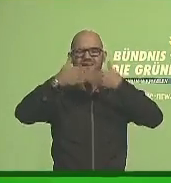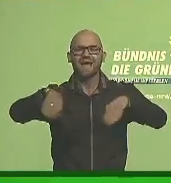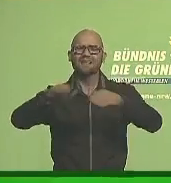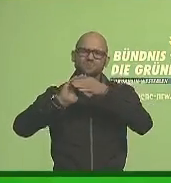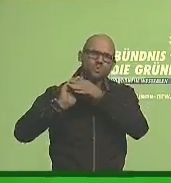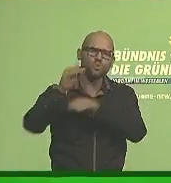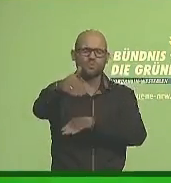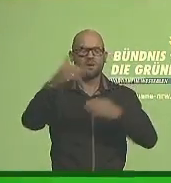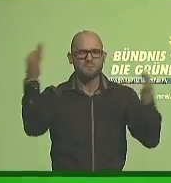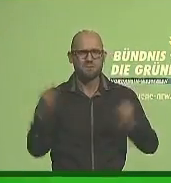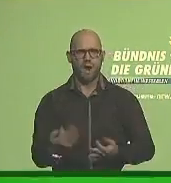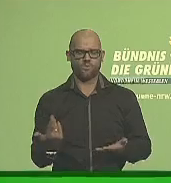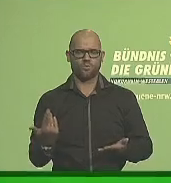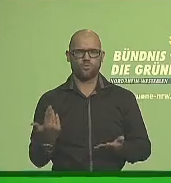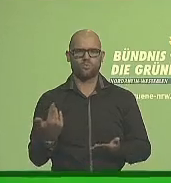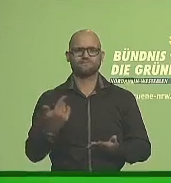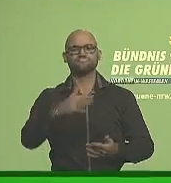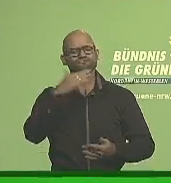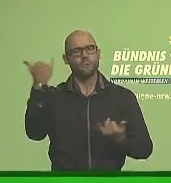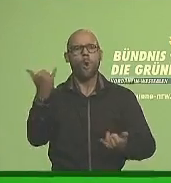heute abstimmen. Dankeschön.